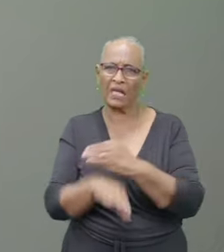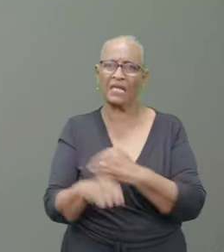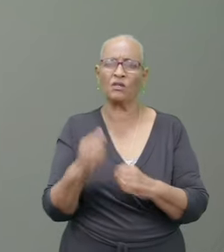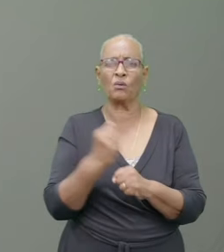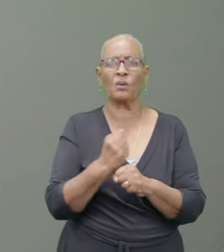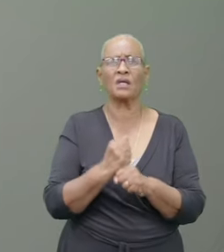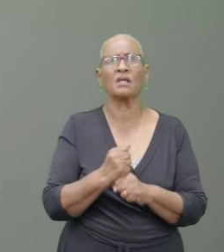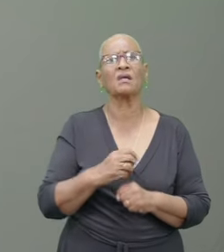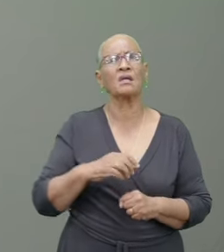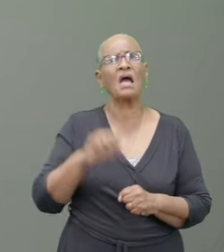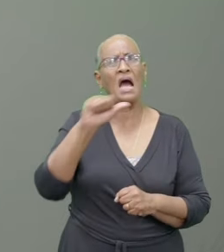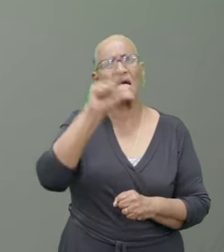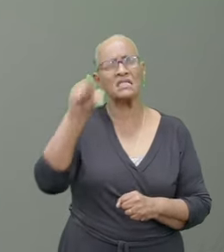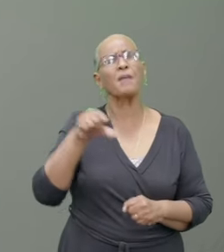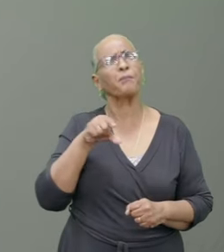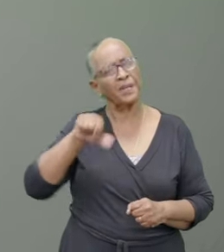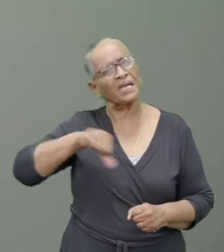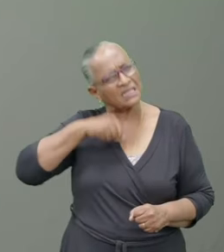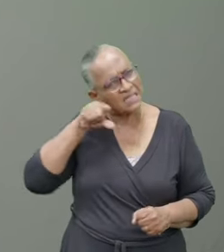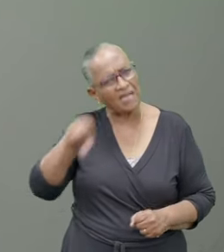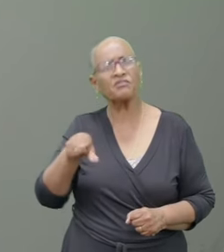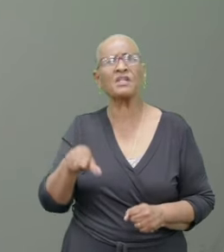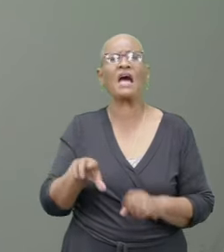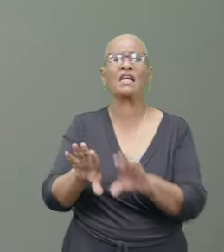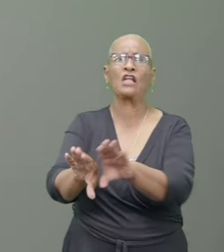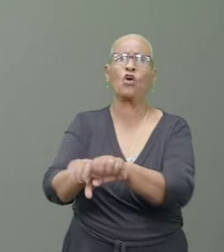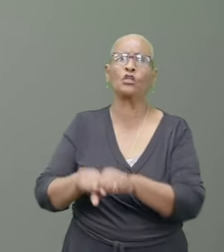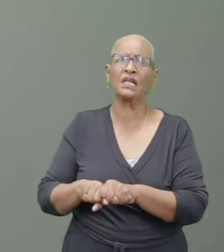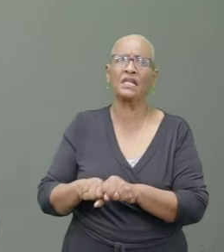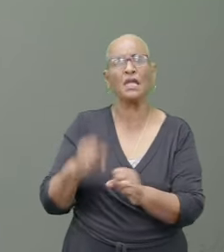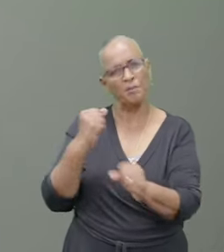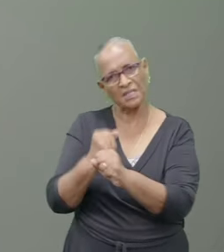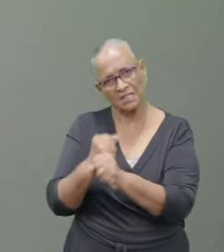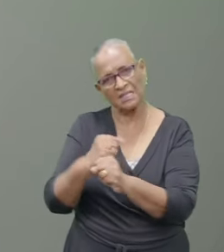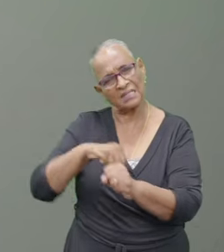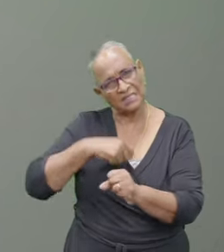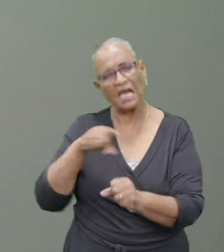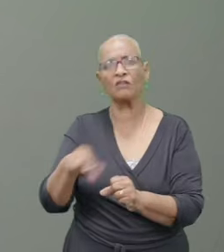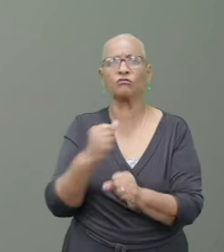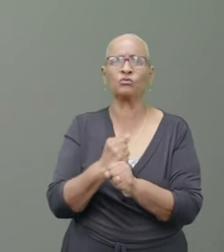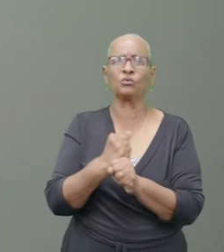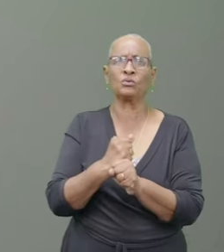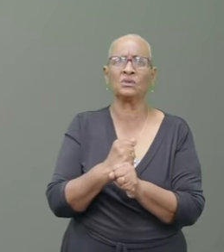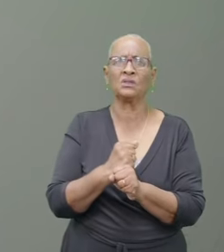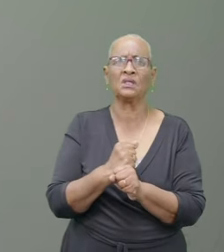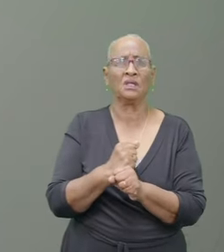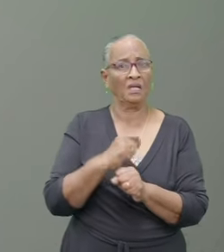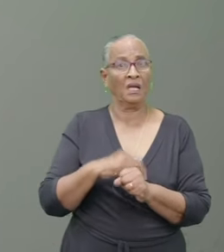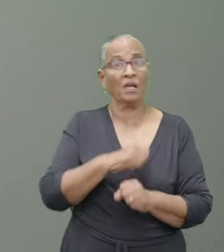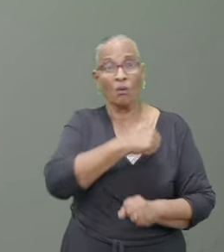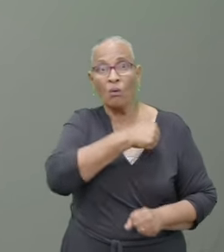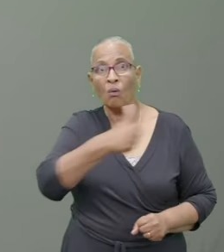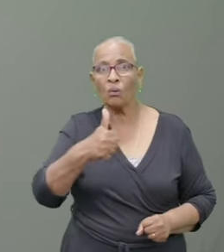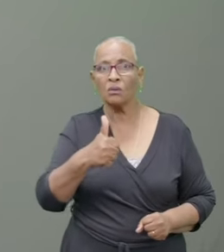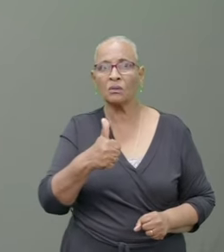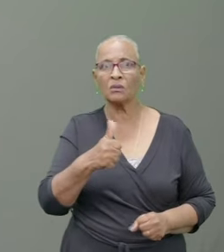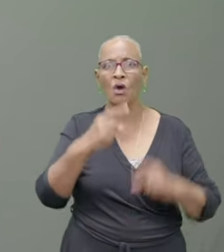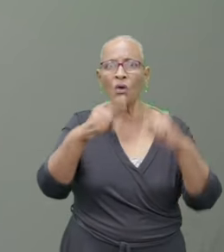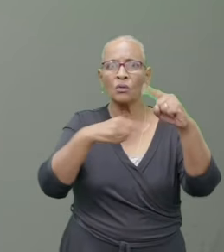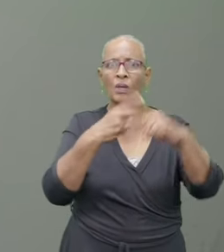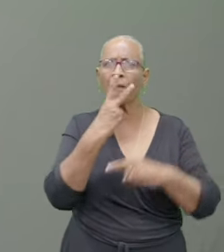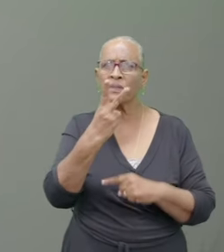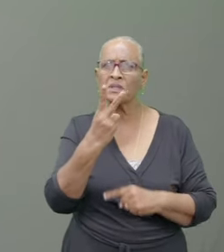die het AZP gaat ondernemen en al onderneemt. Ik heb zelfs al hele goede ontwikkelingen gezien in de afgelopen